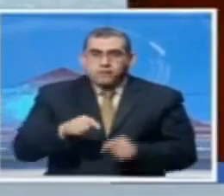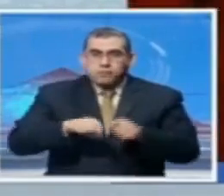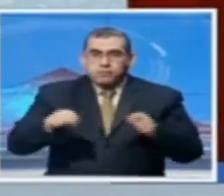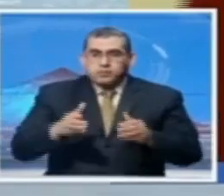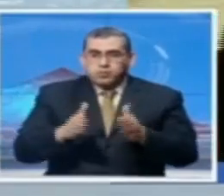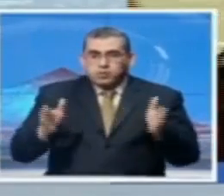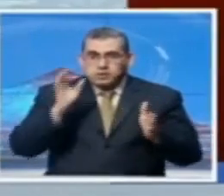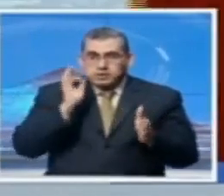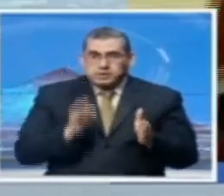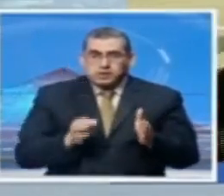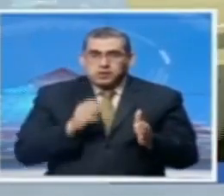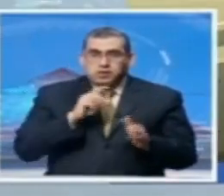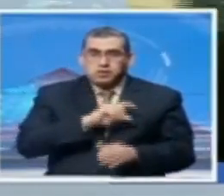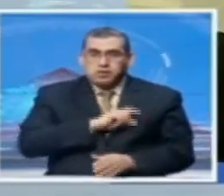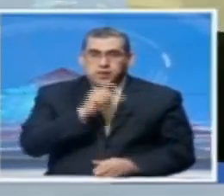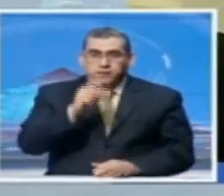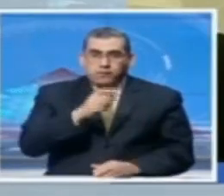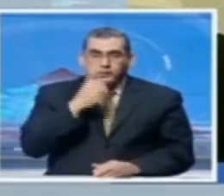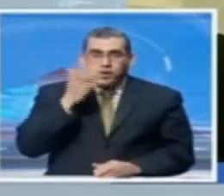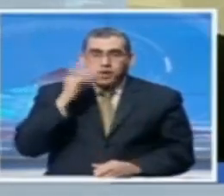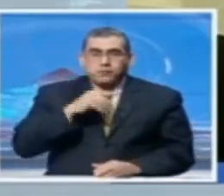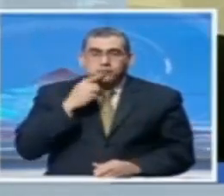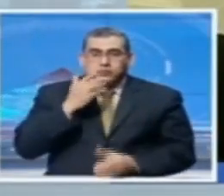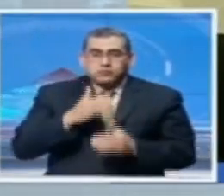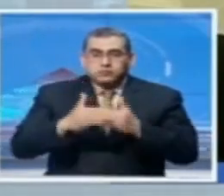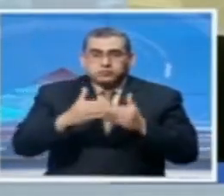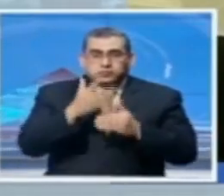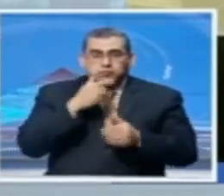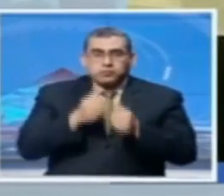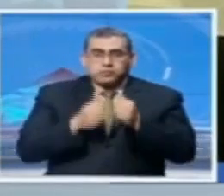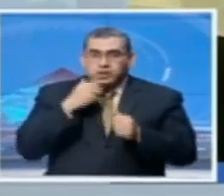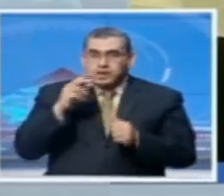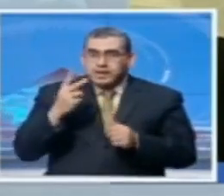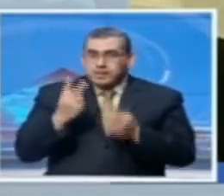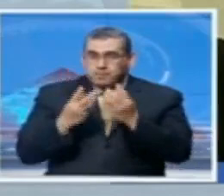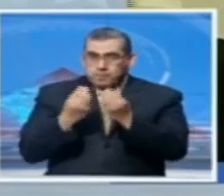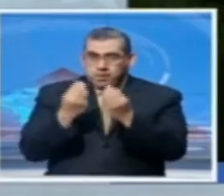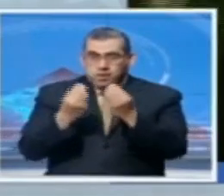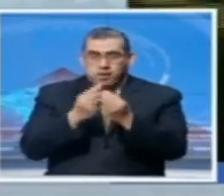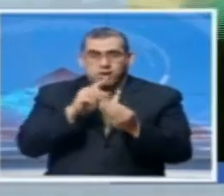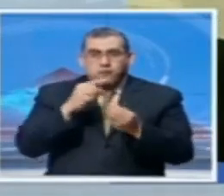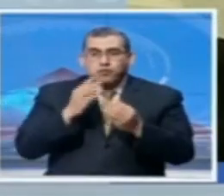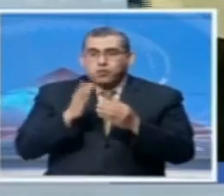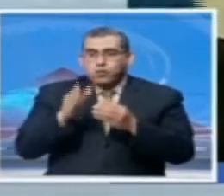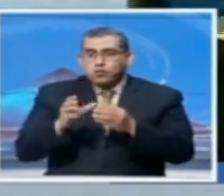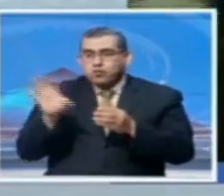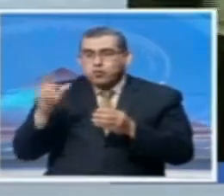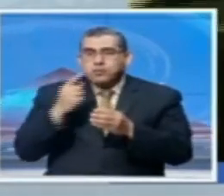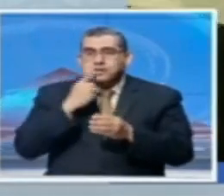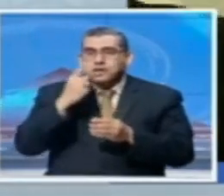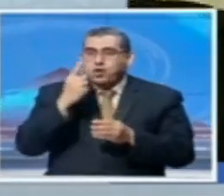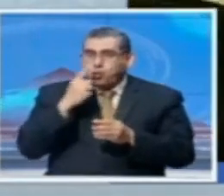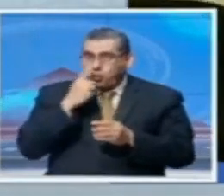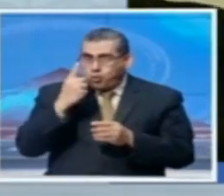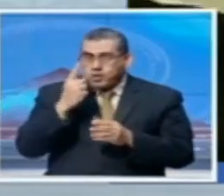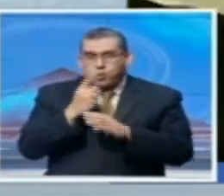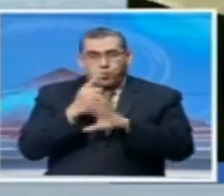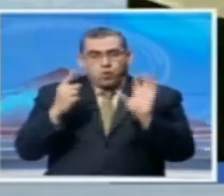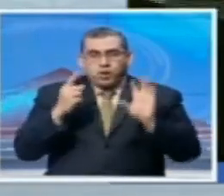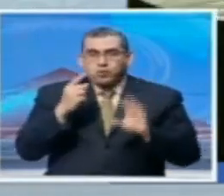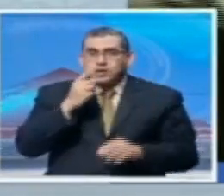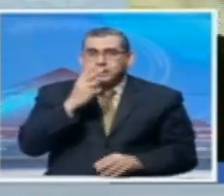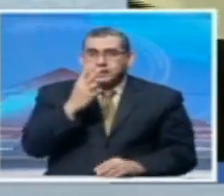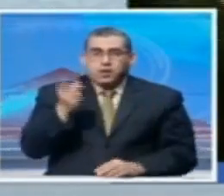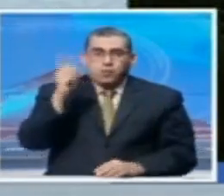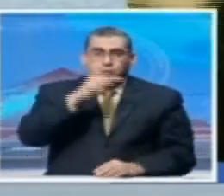طالب بيمتحن، ما فيش سنتين دراستين بيمتحنوا فيهم واحد. اليوم بسنة دراسية فقط. واحدة.